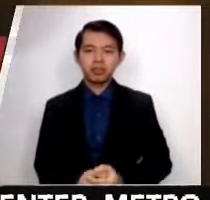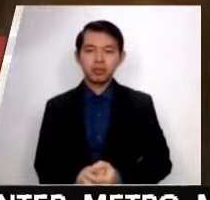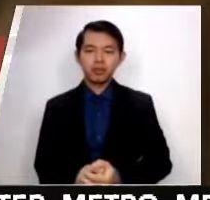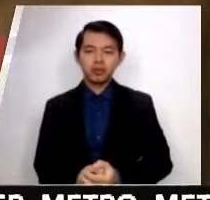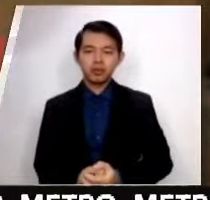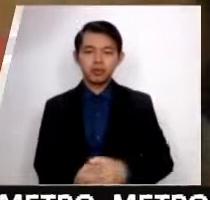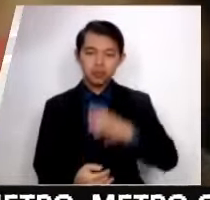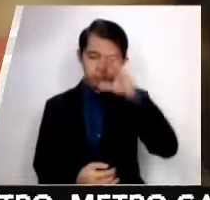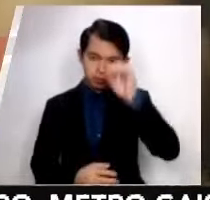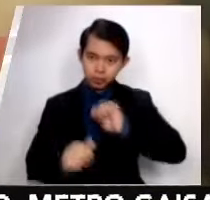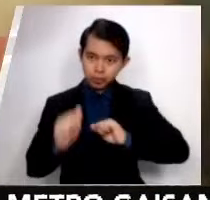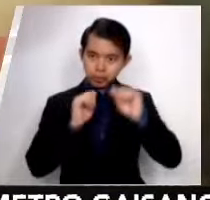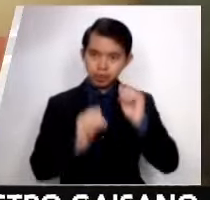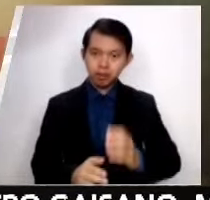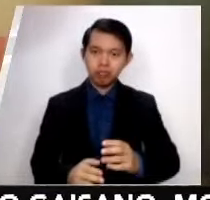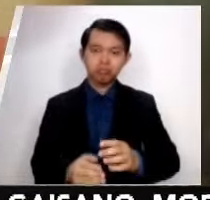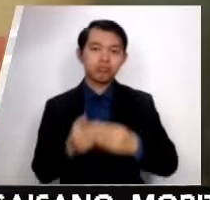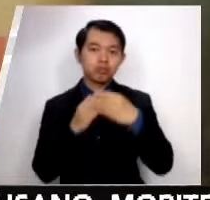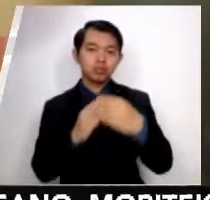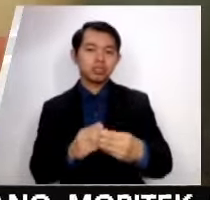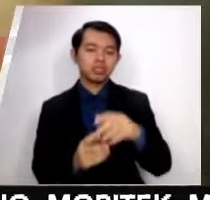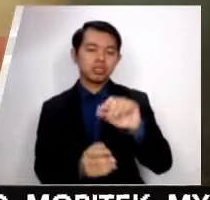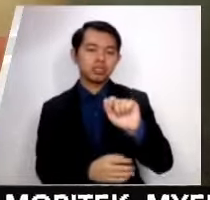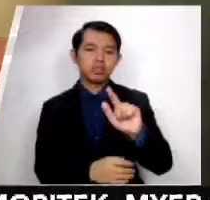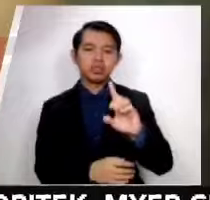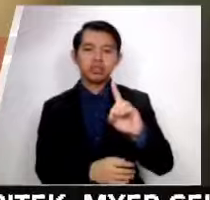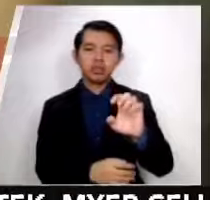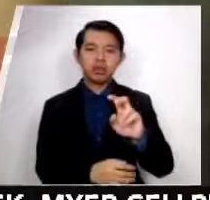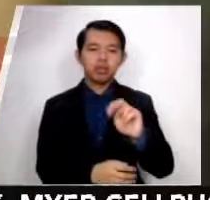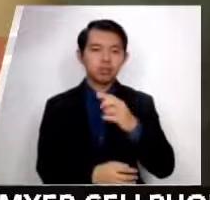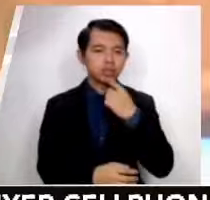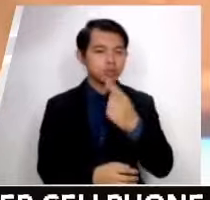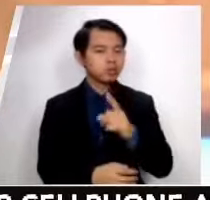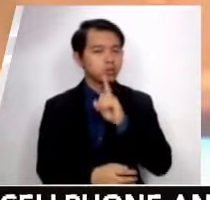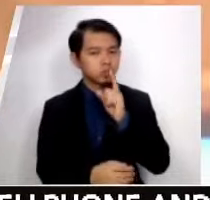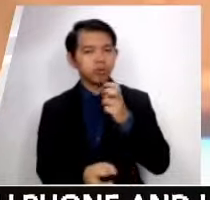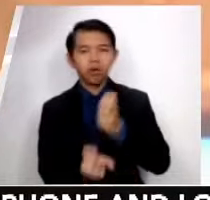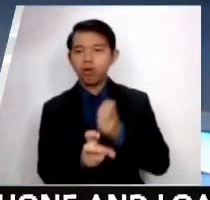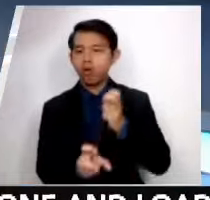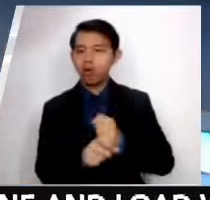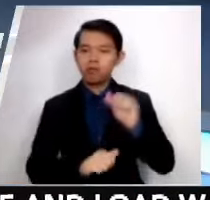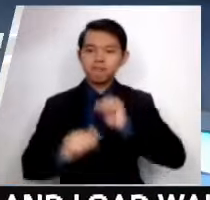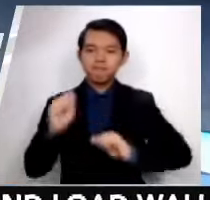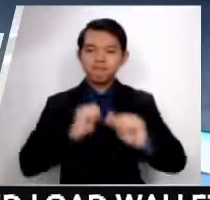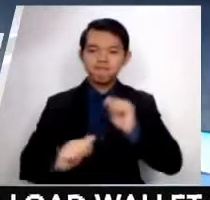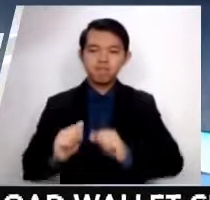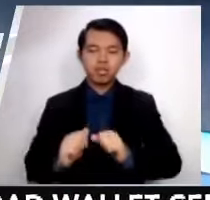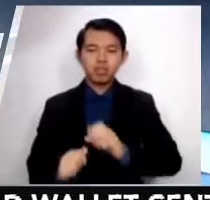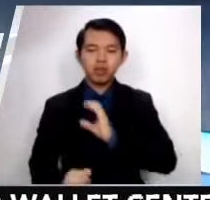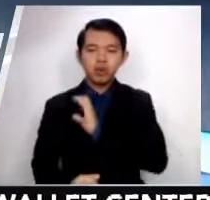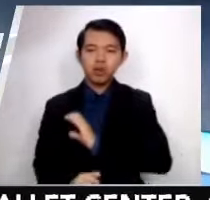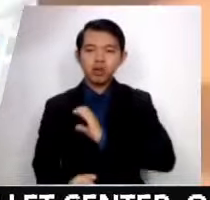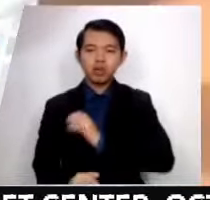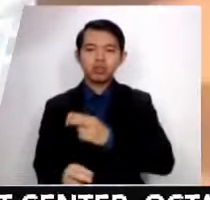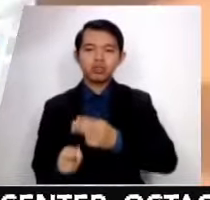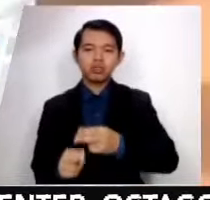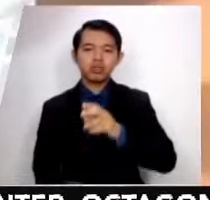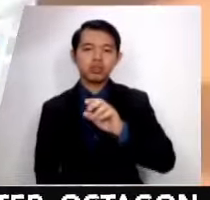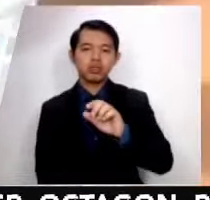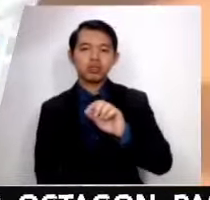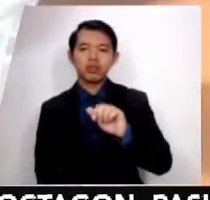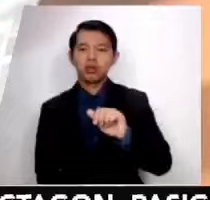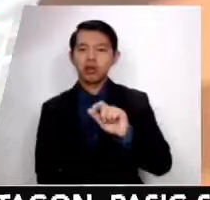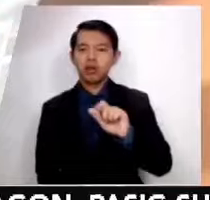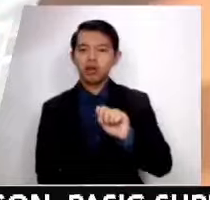aminadong nahirapan sa pagganap bilang si Eduardo de la Cruz. From the set to the costumes to the lines, mas nahirapan